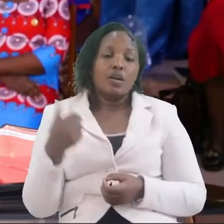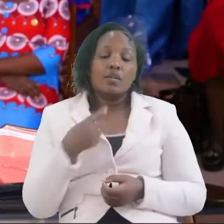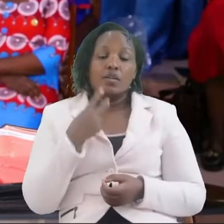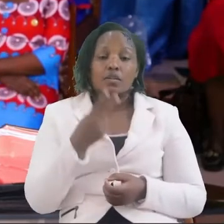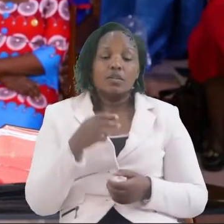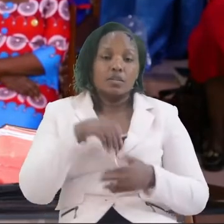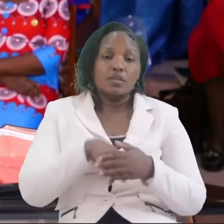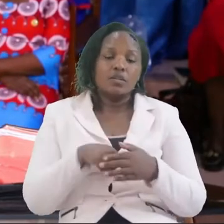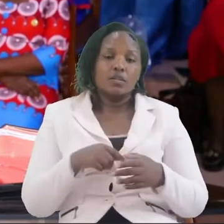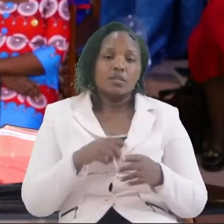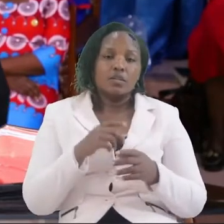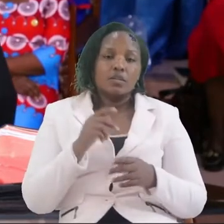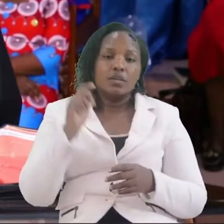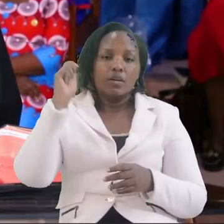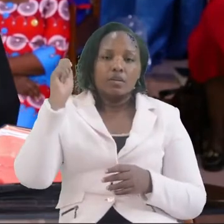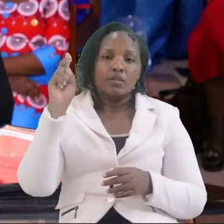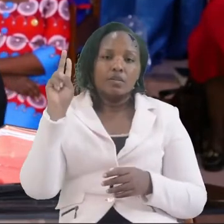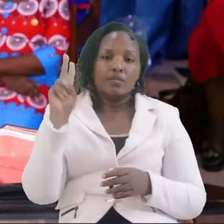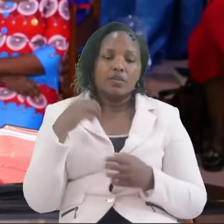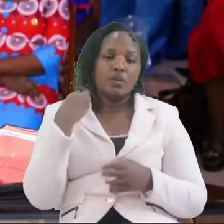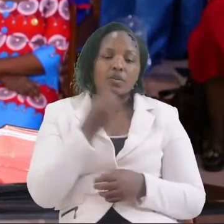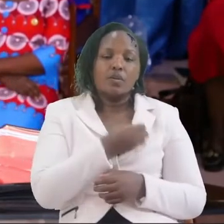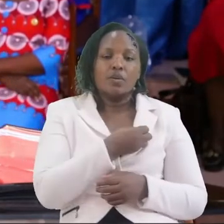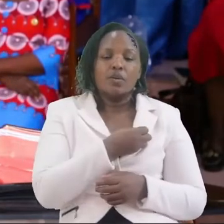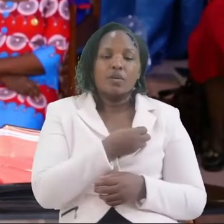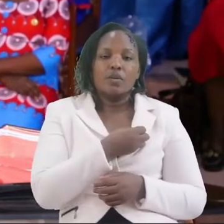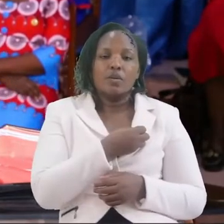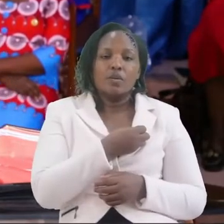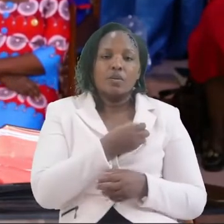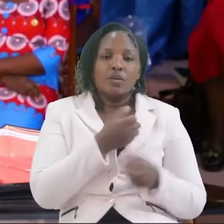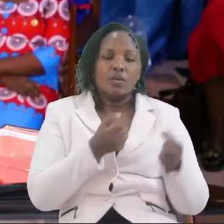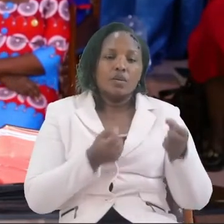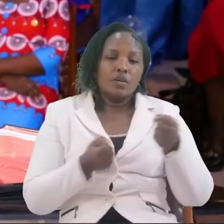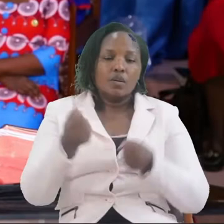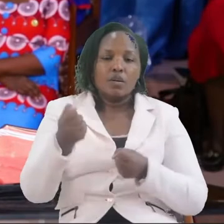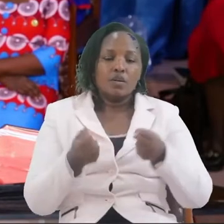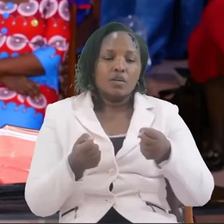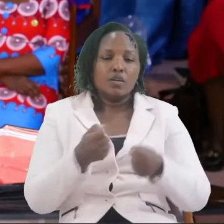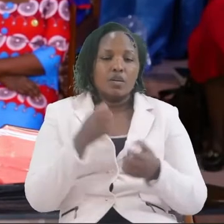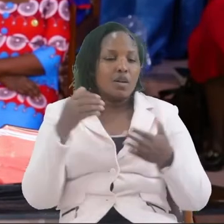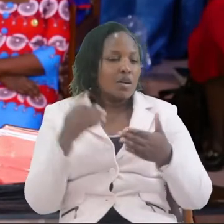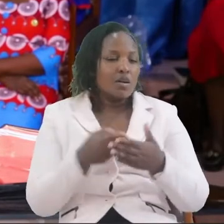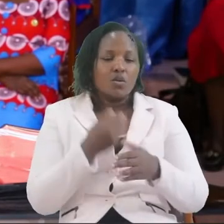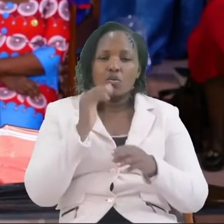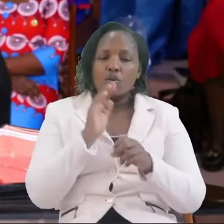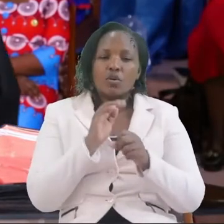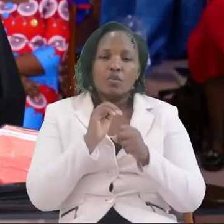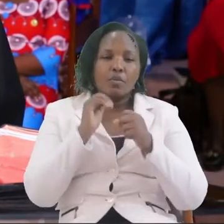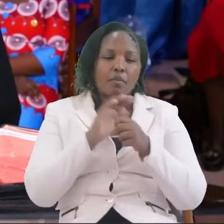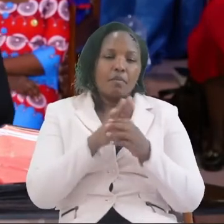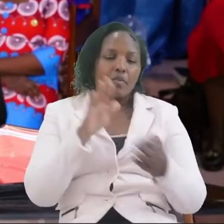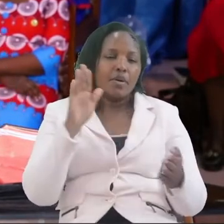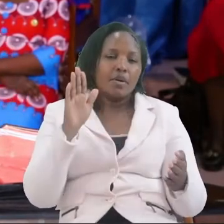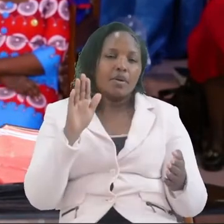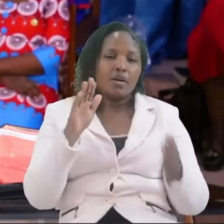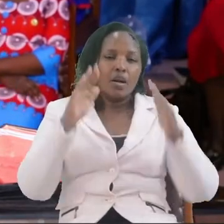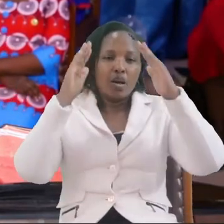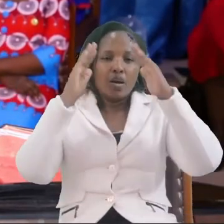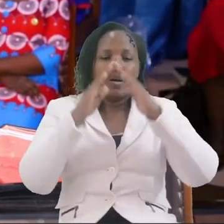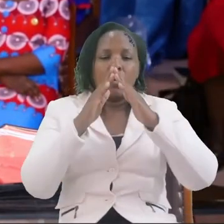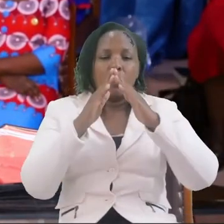tunayaona katika television zetu, magari mpya na mazuri na makubwa, tunaona